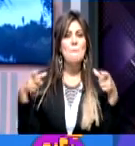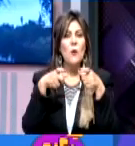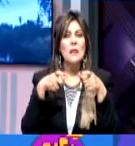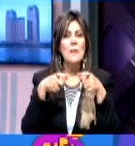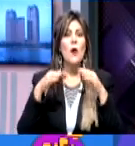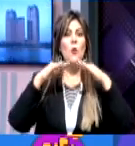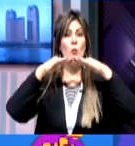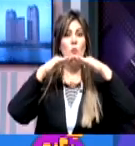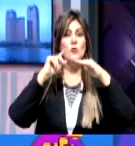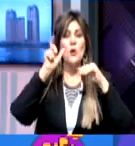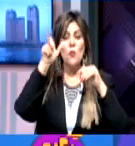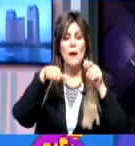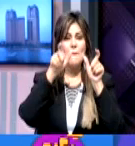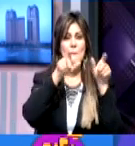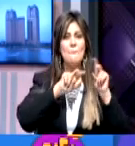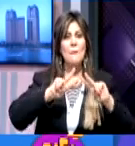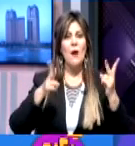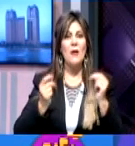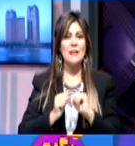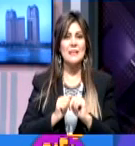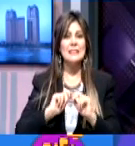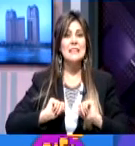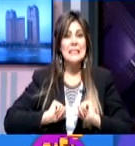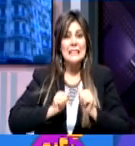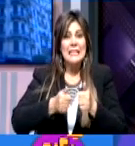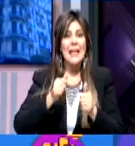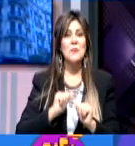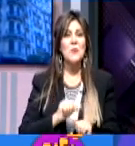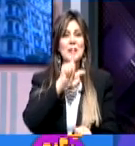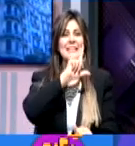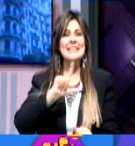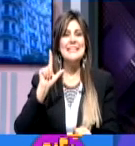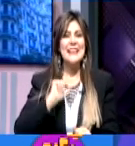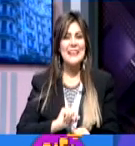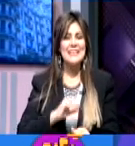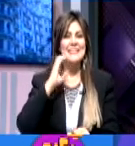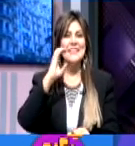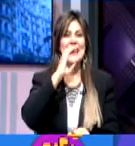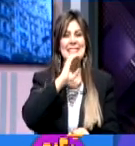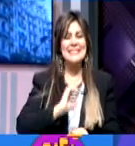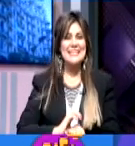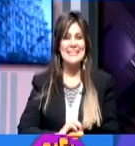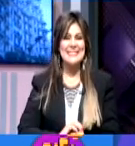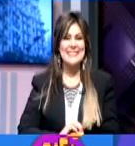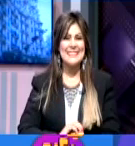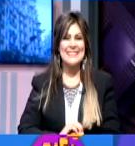والمساواة بالآخرين، دي كانت مبادرة السيد فخامة الرئيس عبد الفتاح